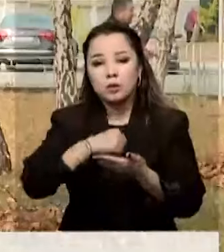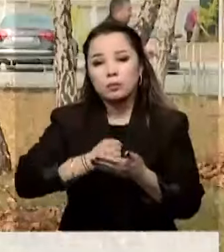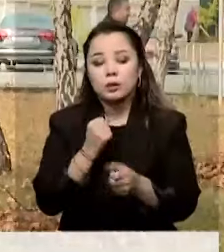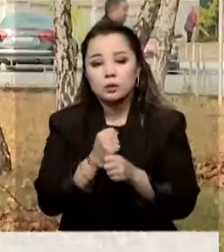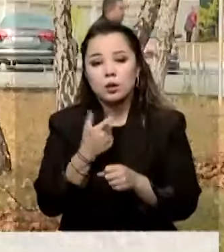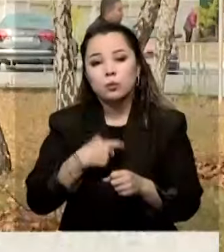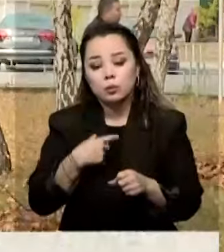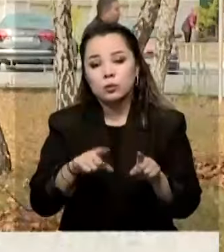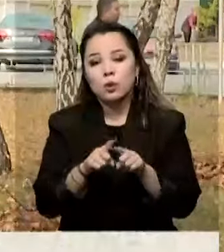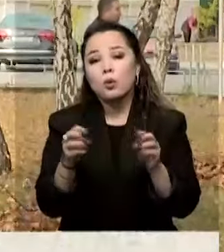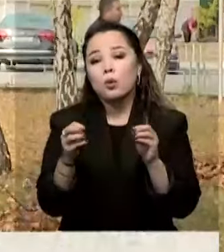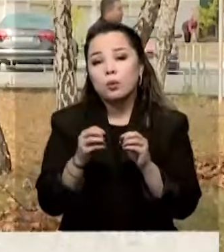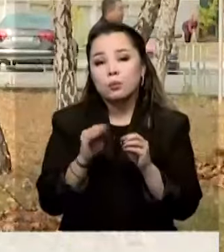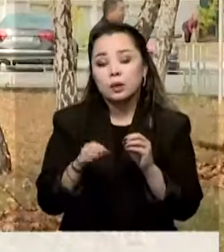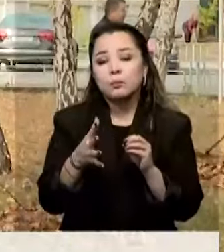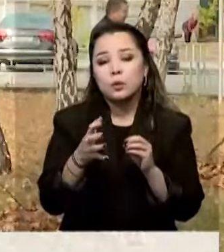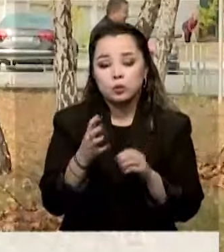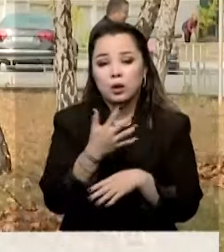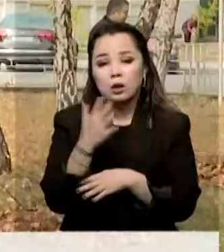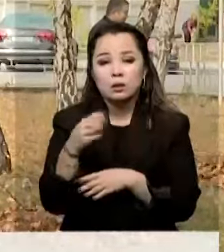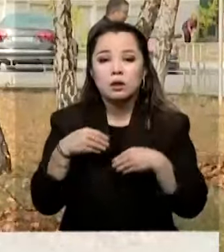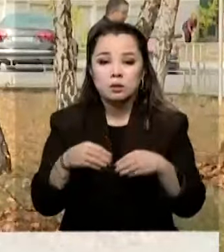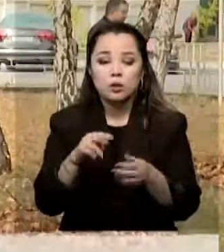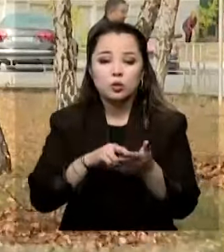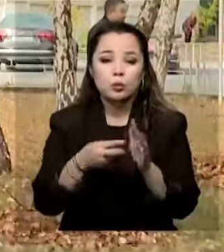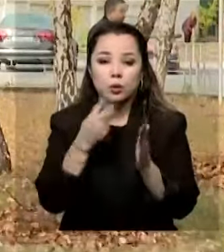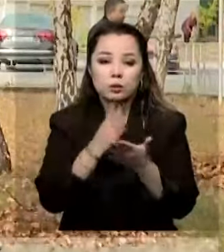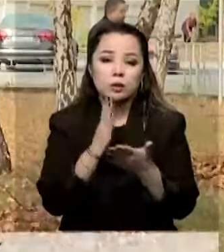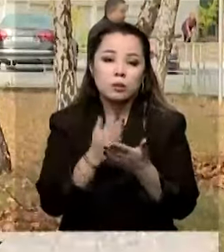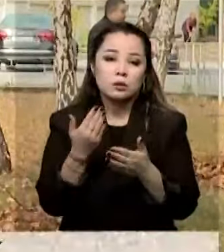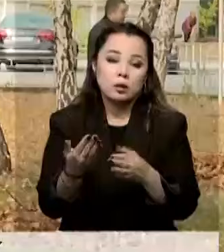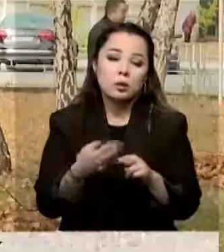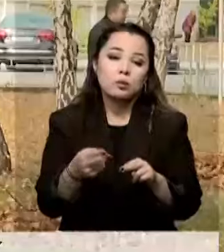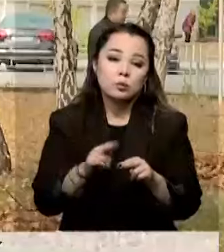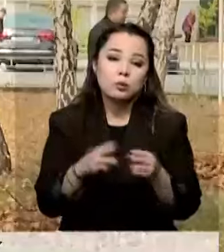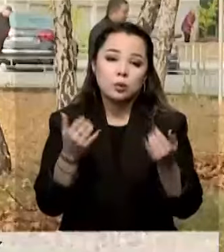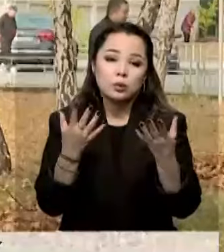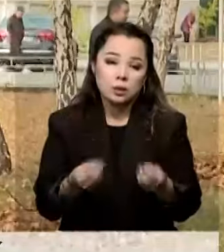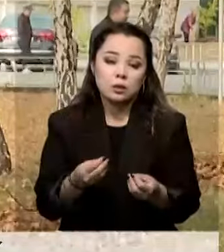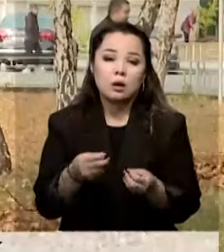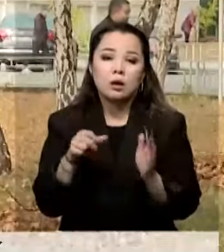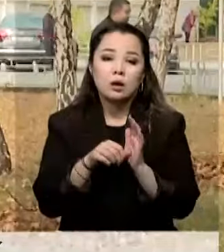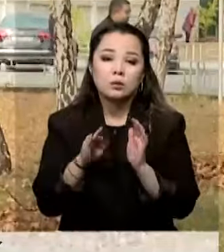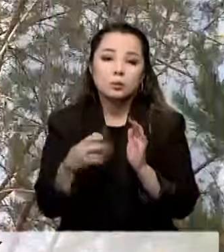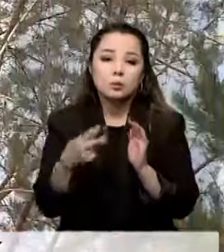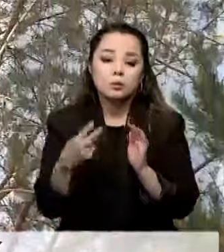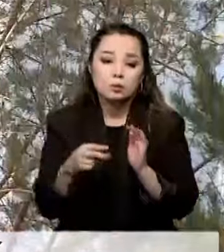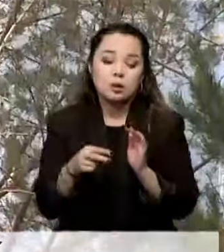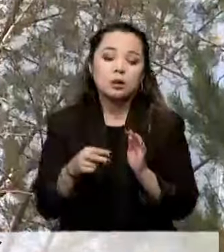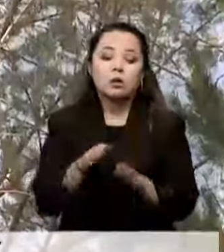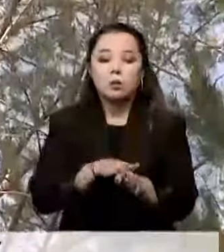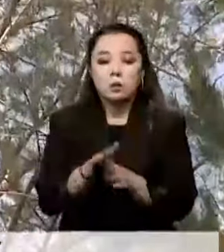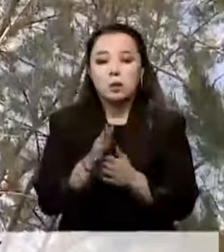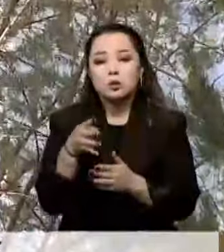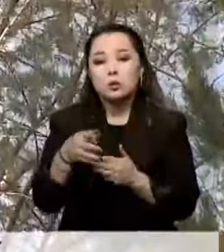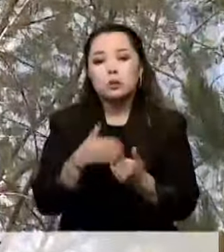бекітілген өзімізде 10500 түп ағаш егу жоспарланған. Бүгінгі біз 6024-ні орындадық. Қалған